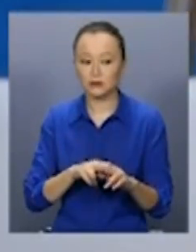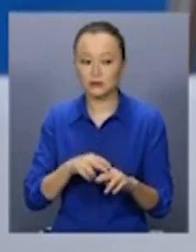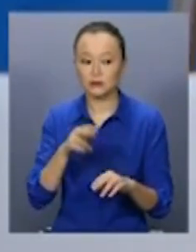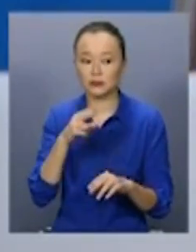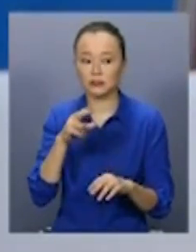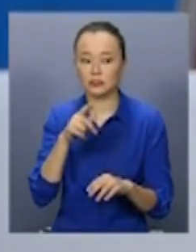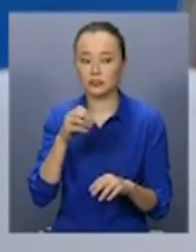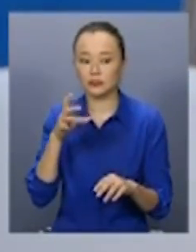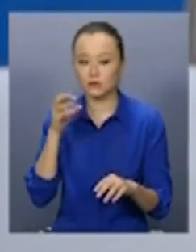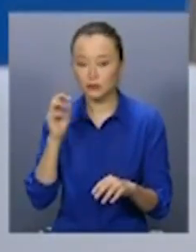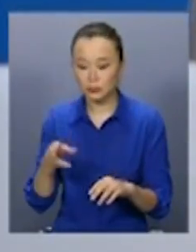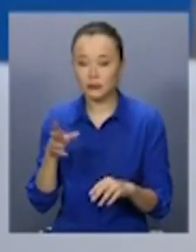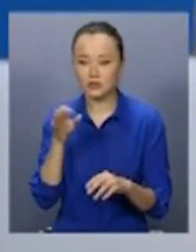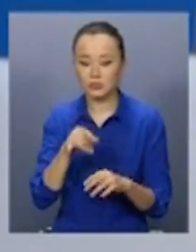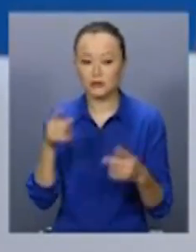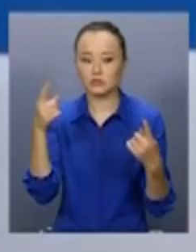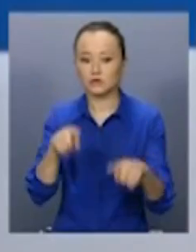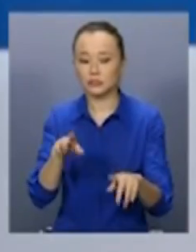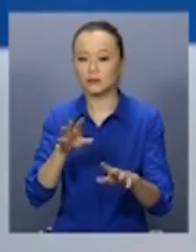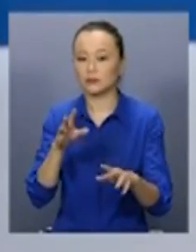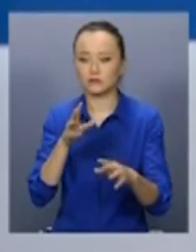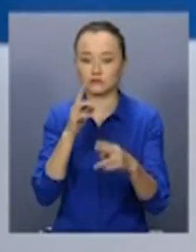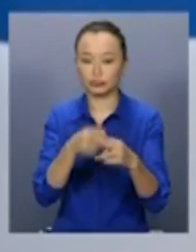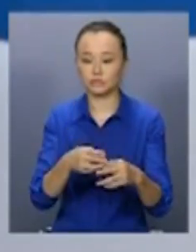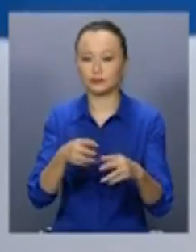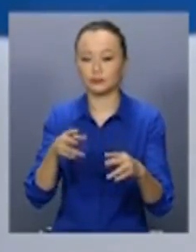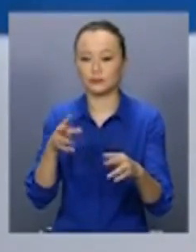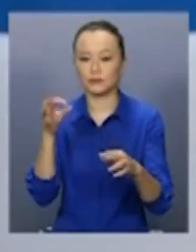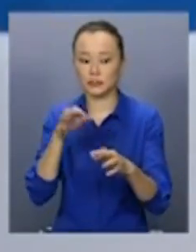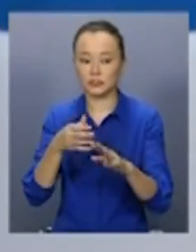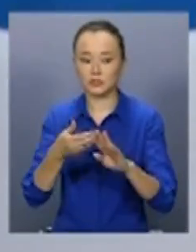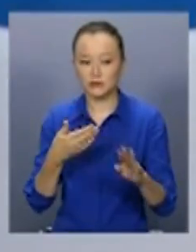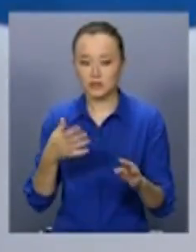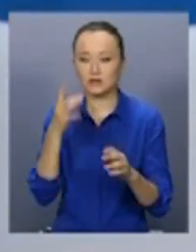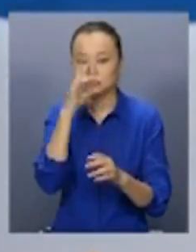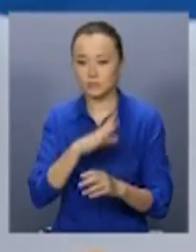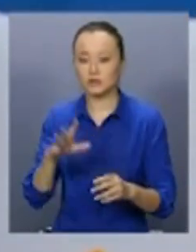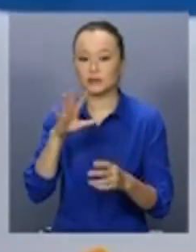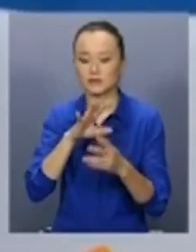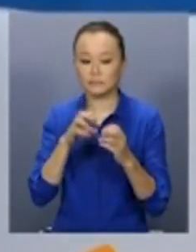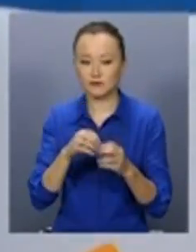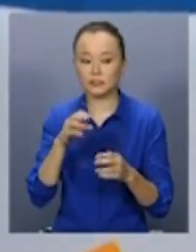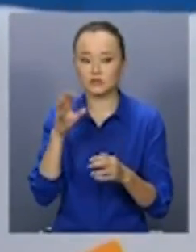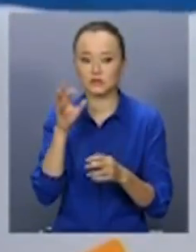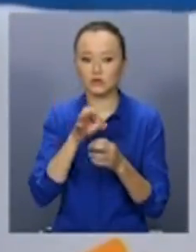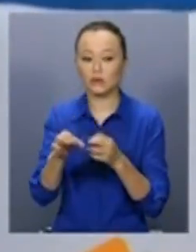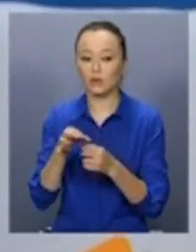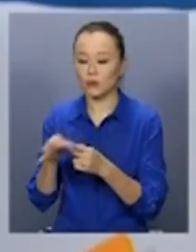педагогтардың кәсіби эмоциялық құлдырауының алдын алу. Яғни осы жөнінде мен республика бойынша облыстарға барып